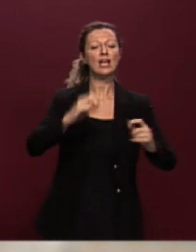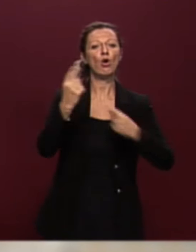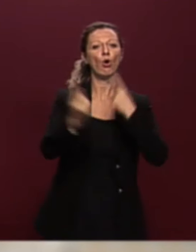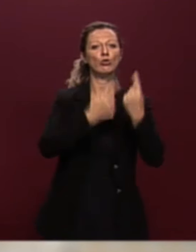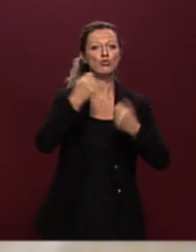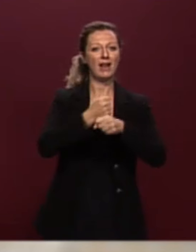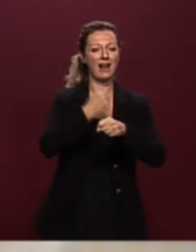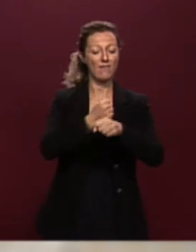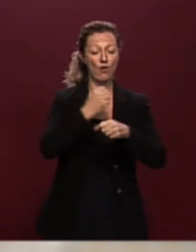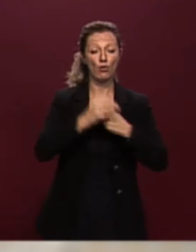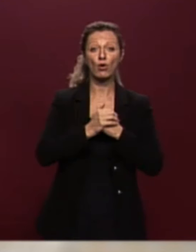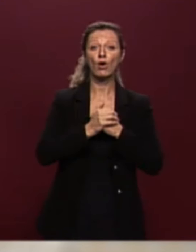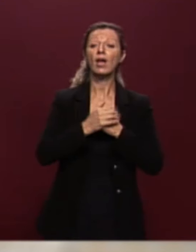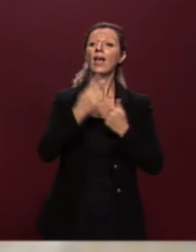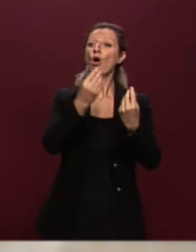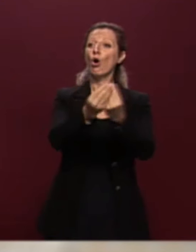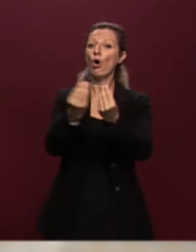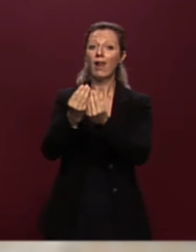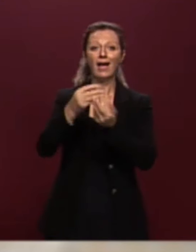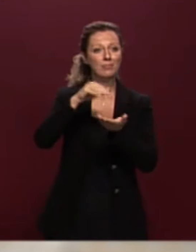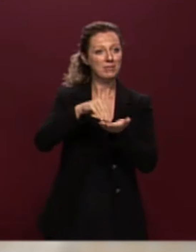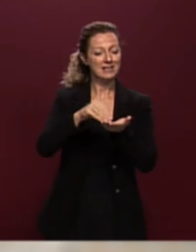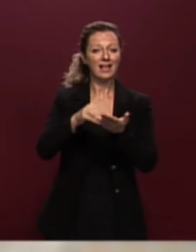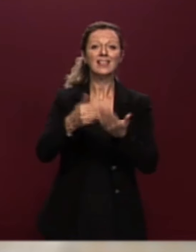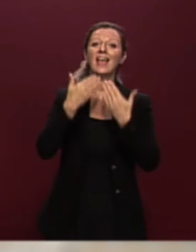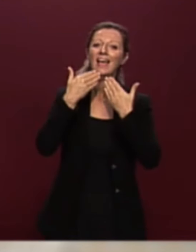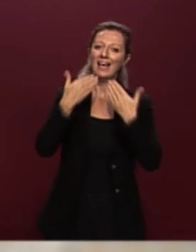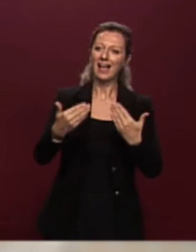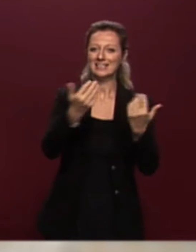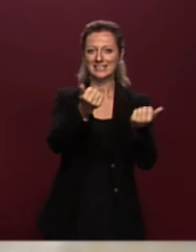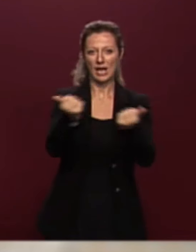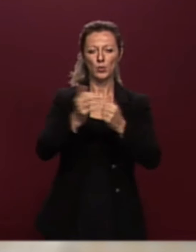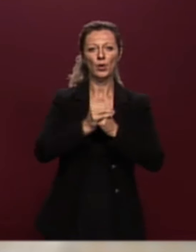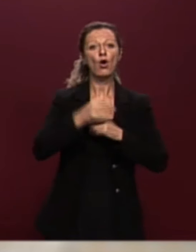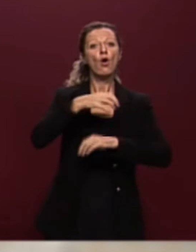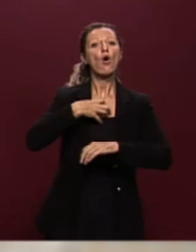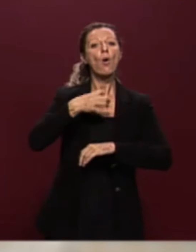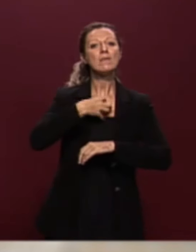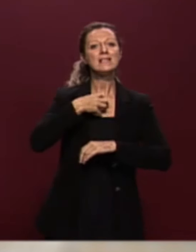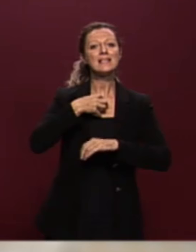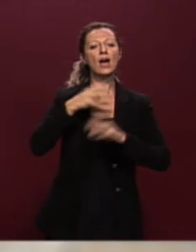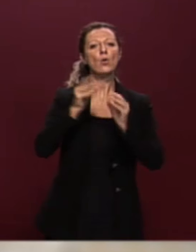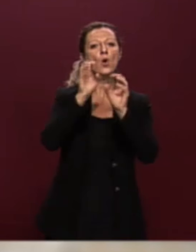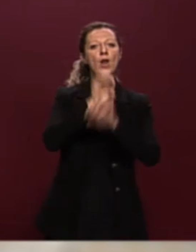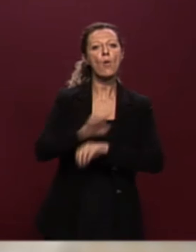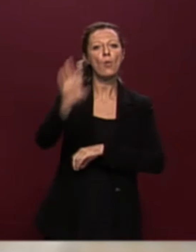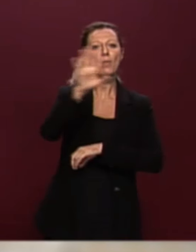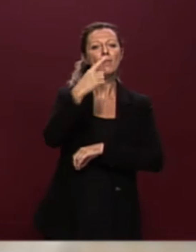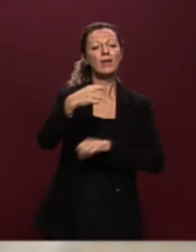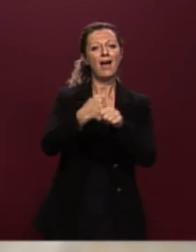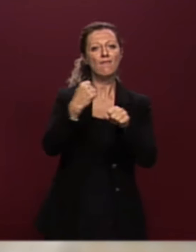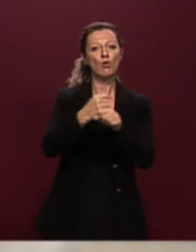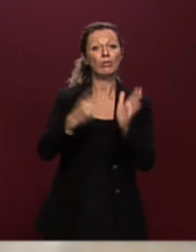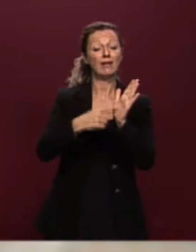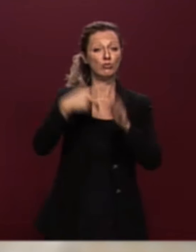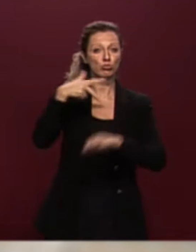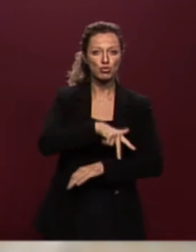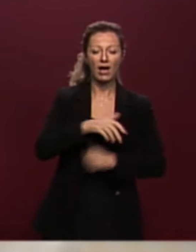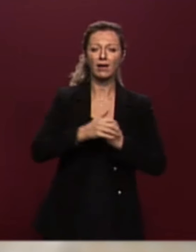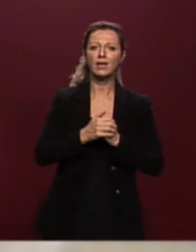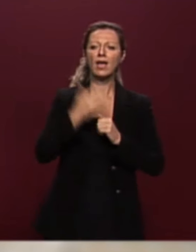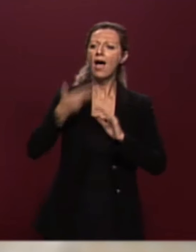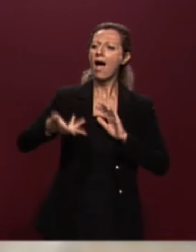lavoro e a tutti i colleghi presenti che ringrazio, al Commissario dell'Unione Europea per il Lavoro e i Diritti Sociali, a tutte